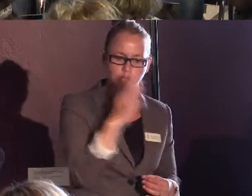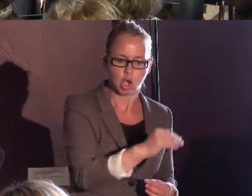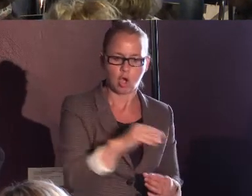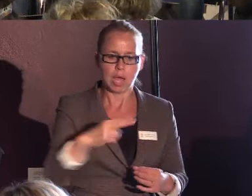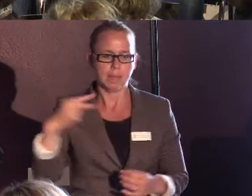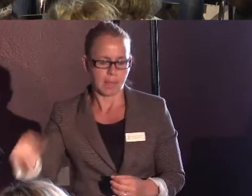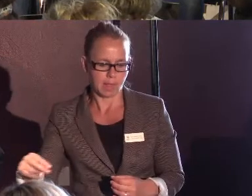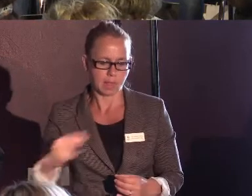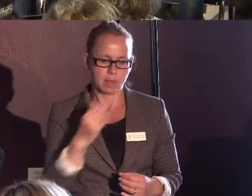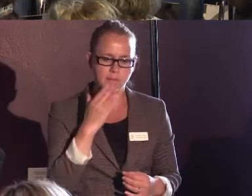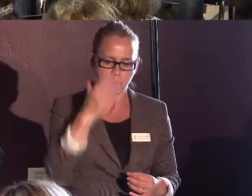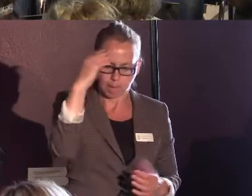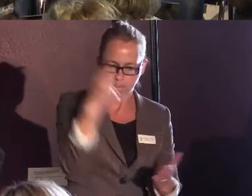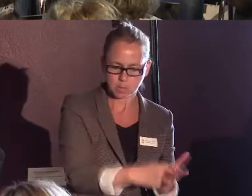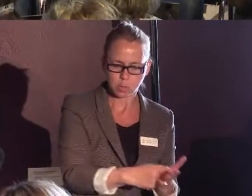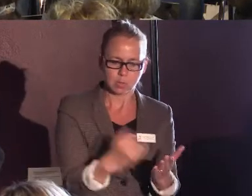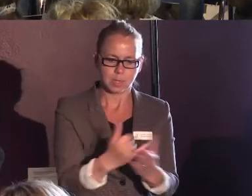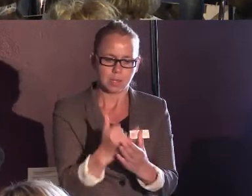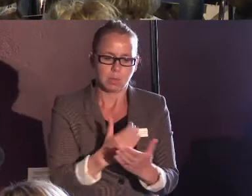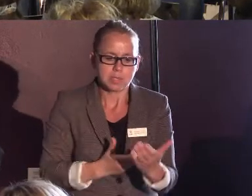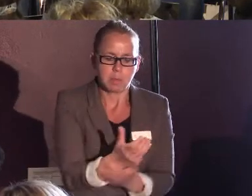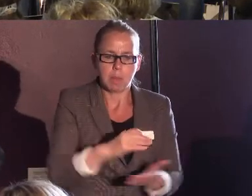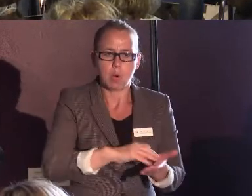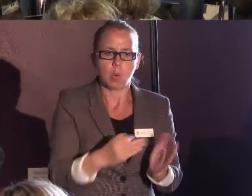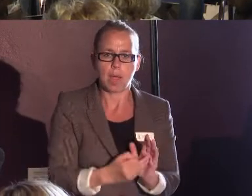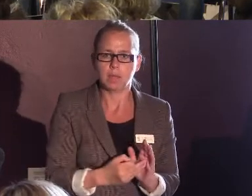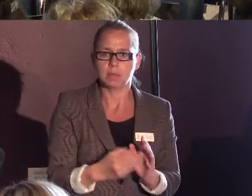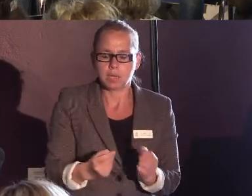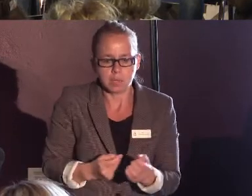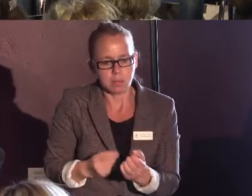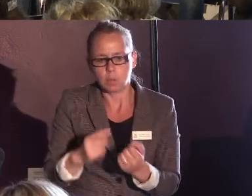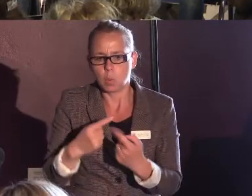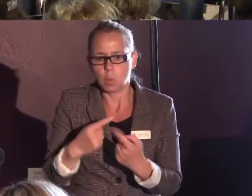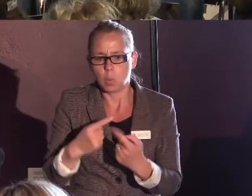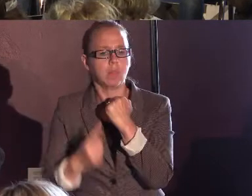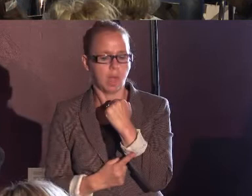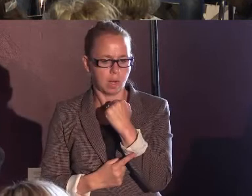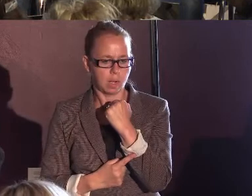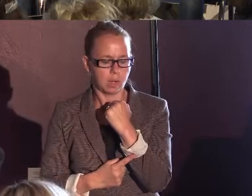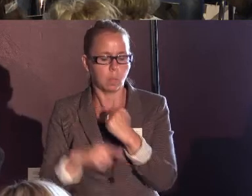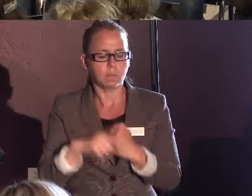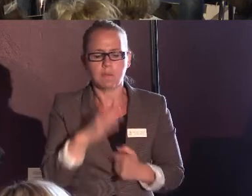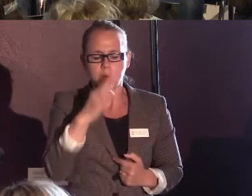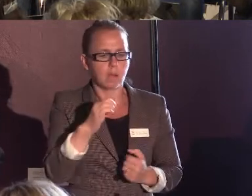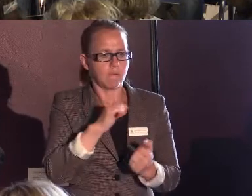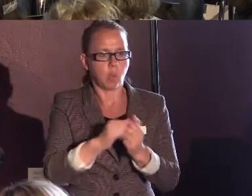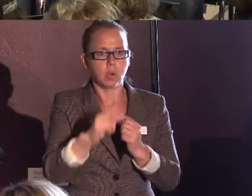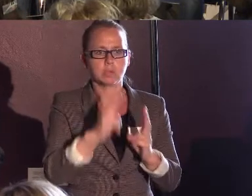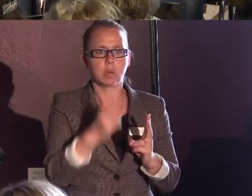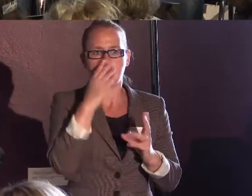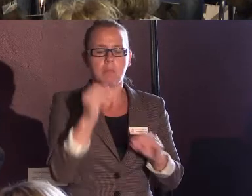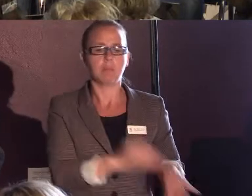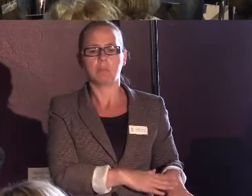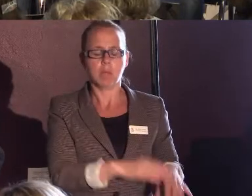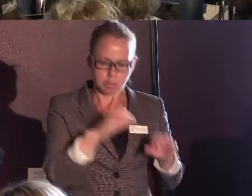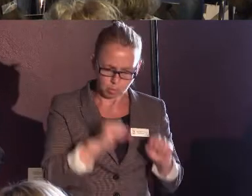nej, fatta vissa beslut inom ett samarbetsprojekt eller en samverkansmodell? Och den frågan får man inte rygga för den